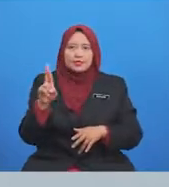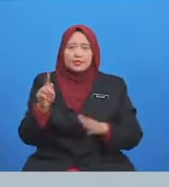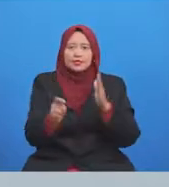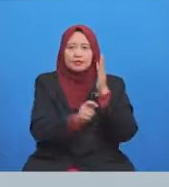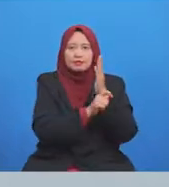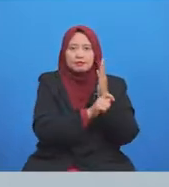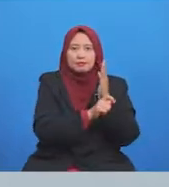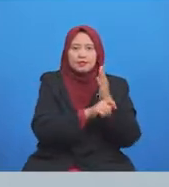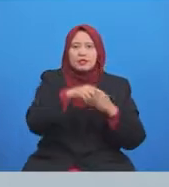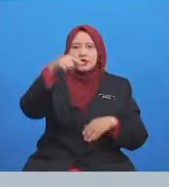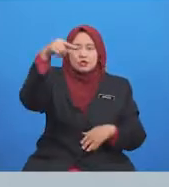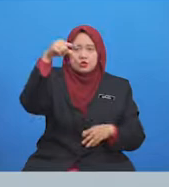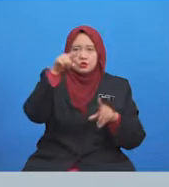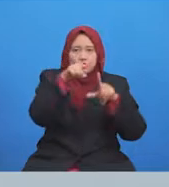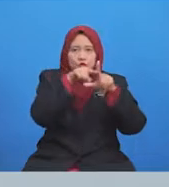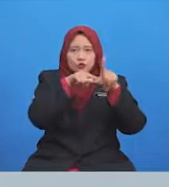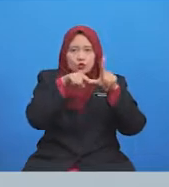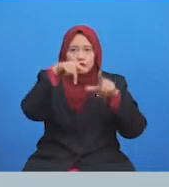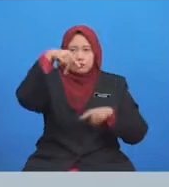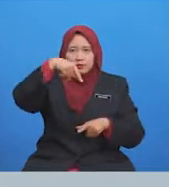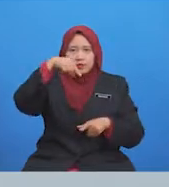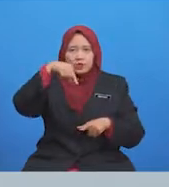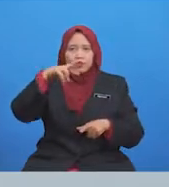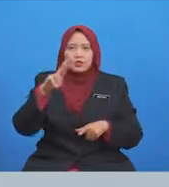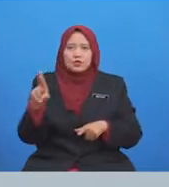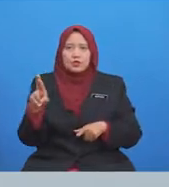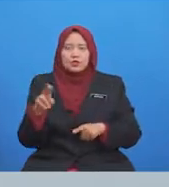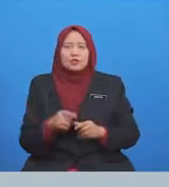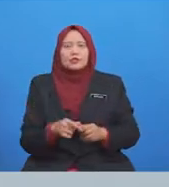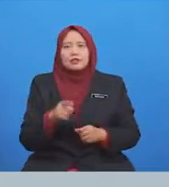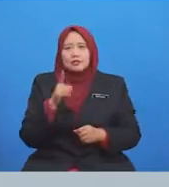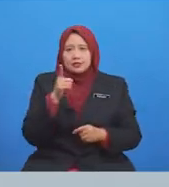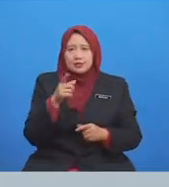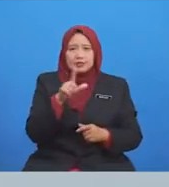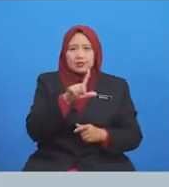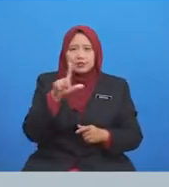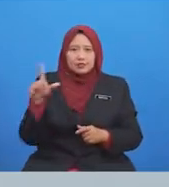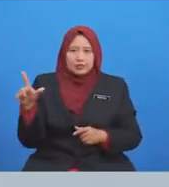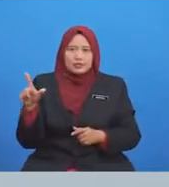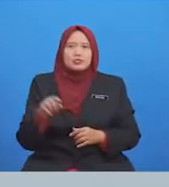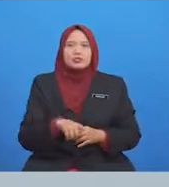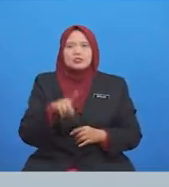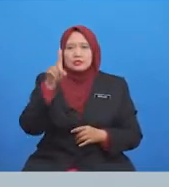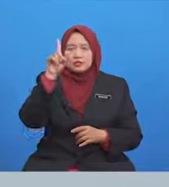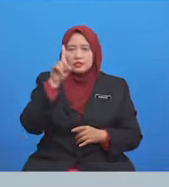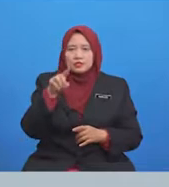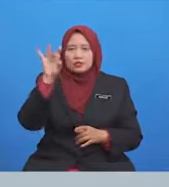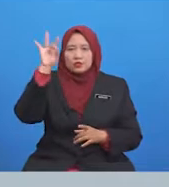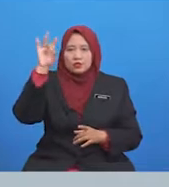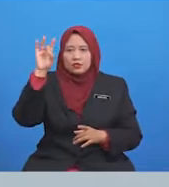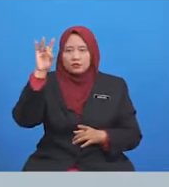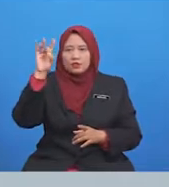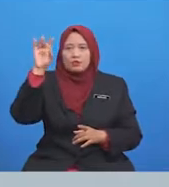PQR merupakan sudut pedalaman yang bertentangan. Oleh itu, hasil